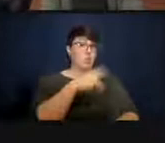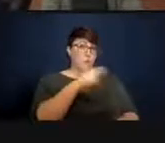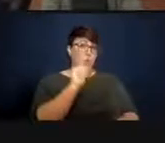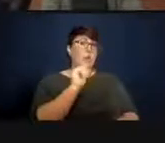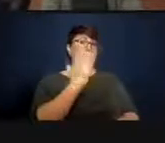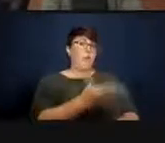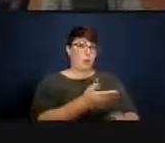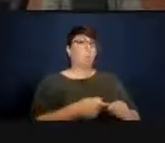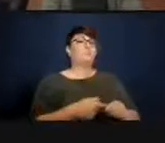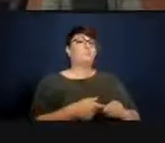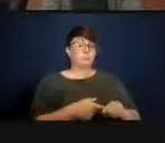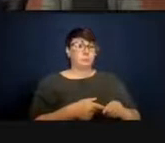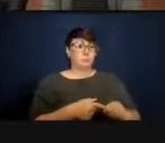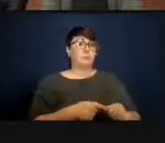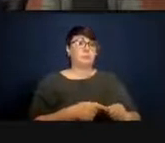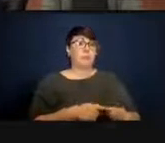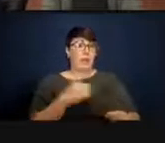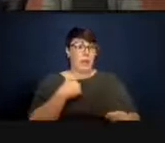kuhudhuria?